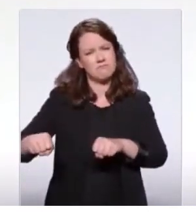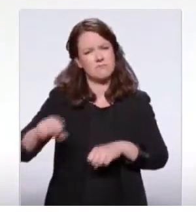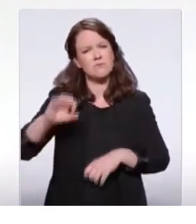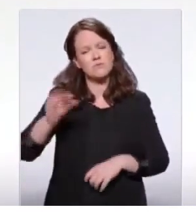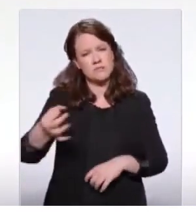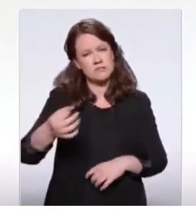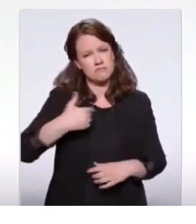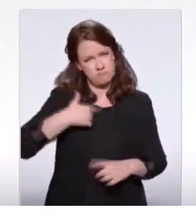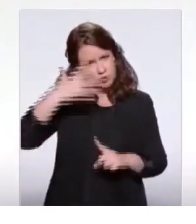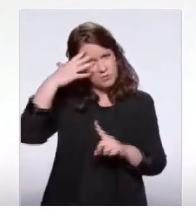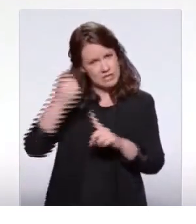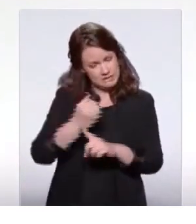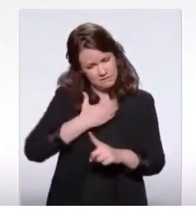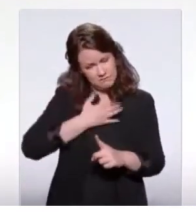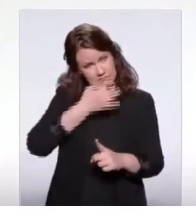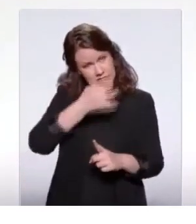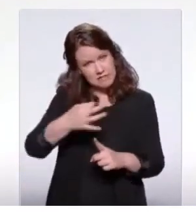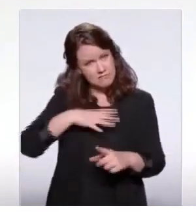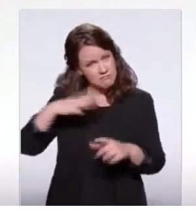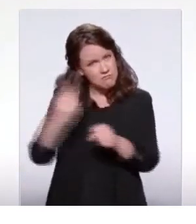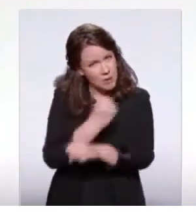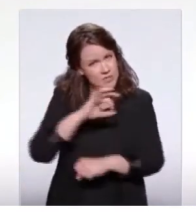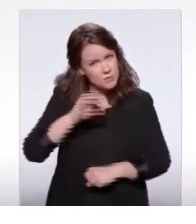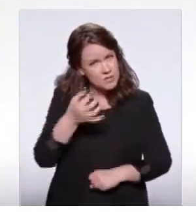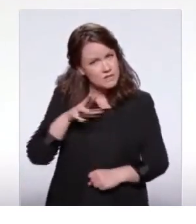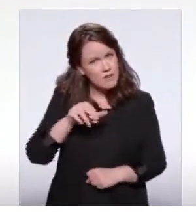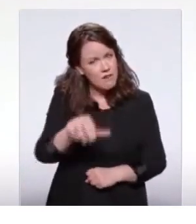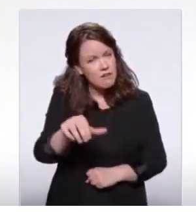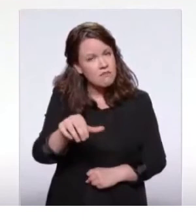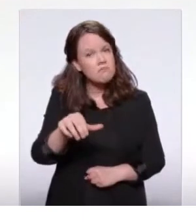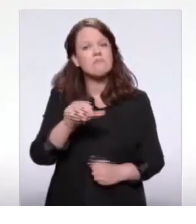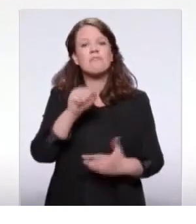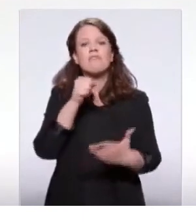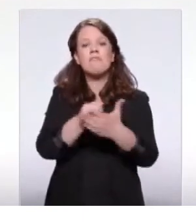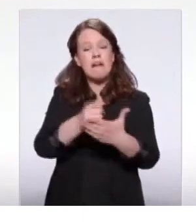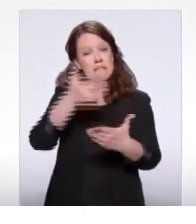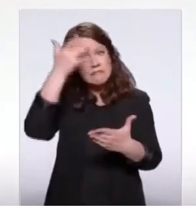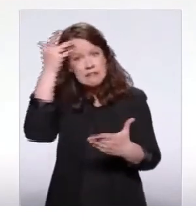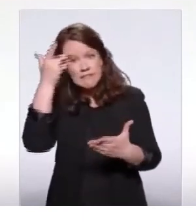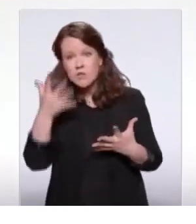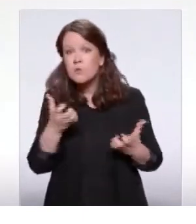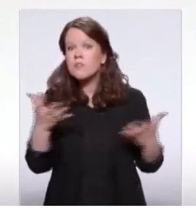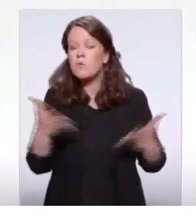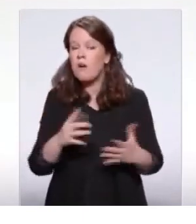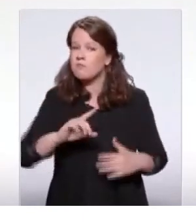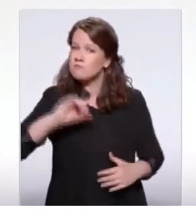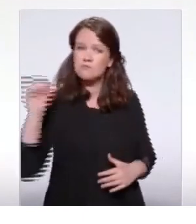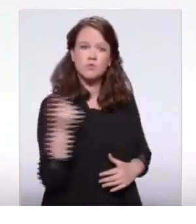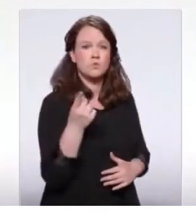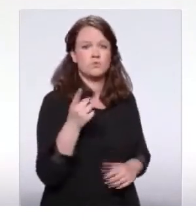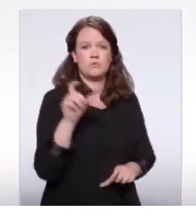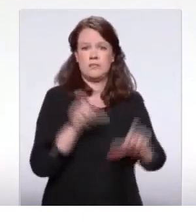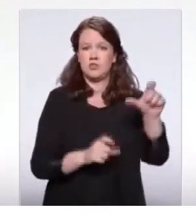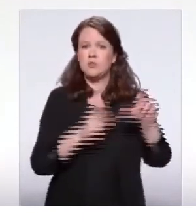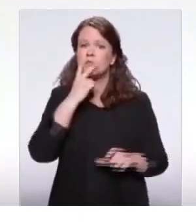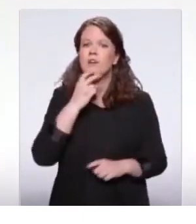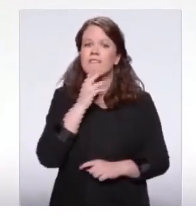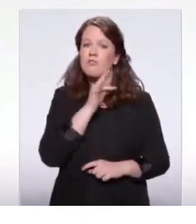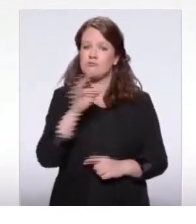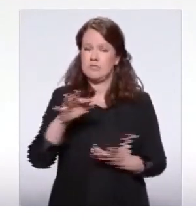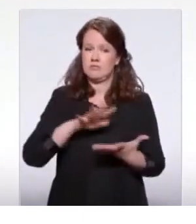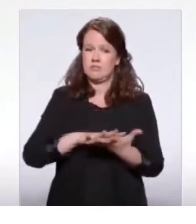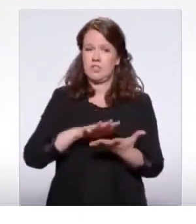nous ai fixé, à savoir que d'ici à la fin de l'été, tous les Français de plus de 18 ans qui le souhaitent pourront